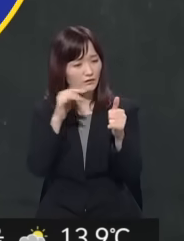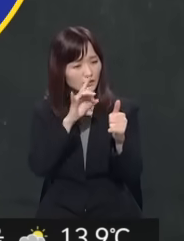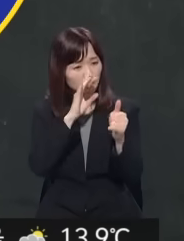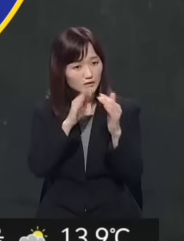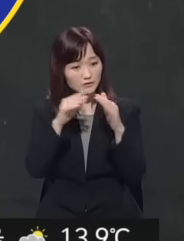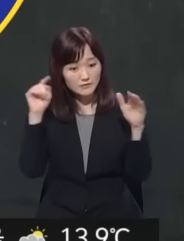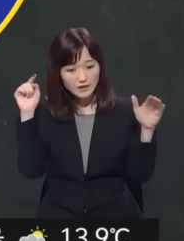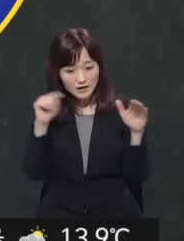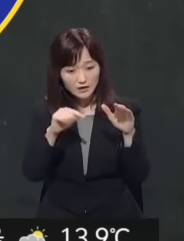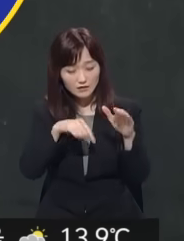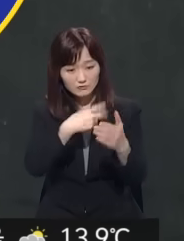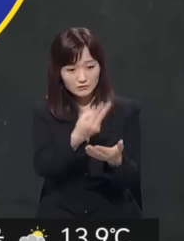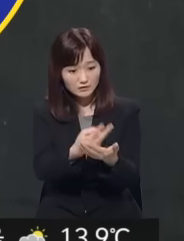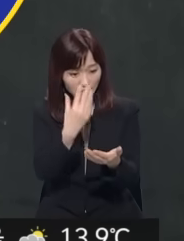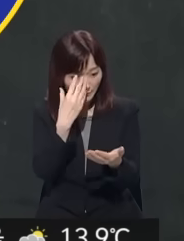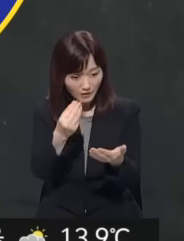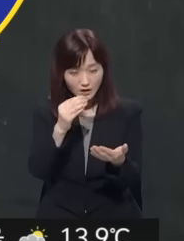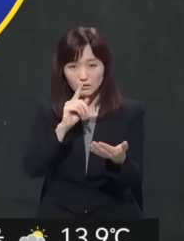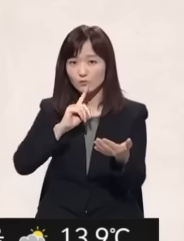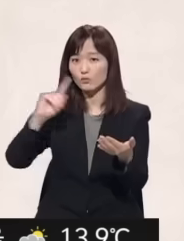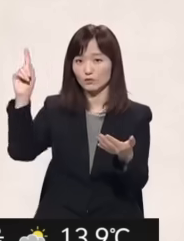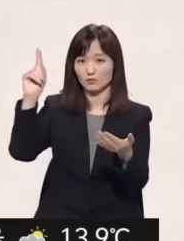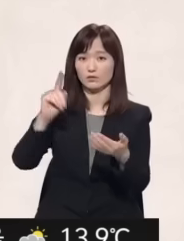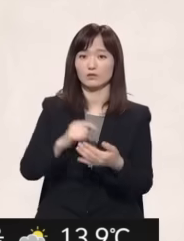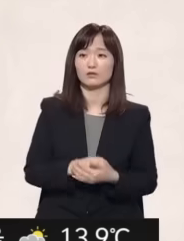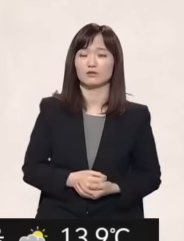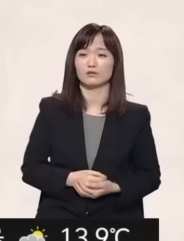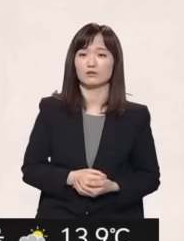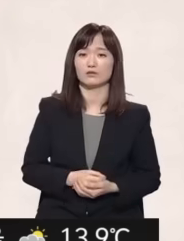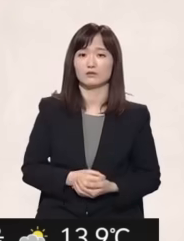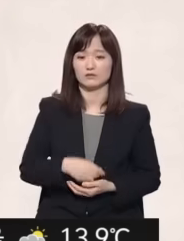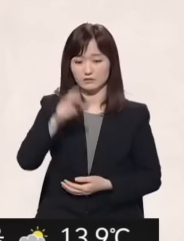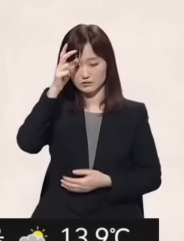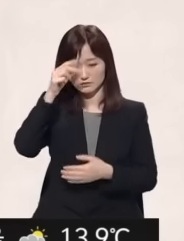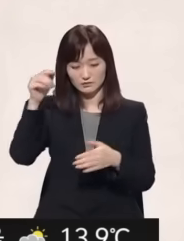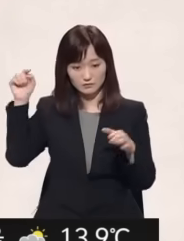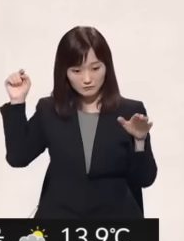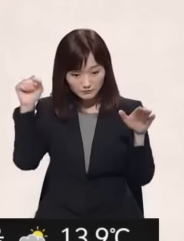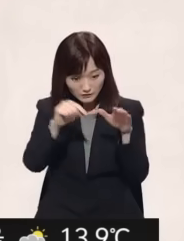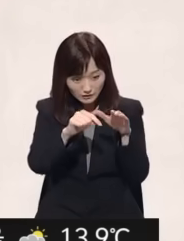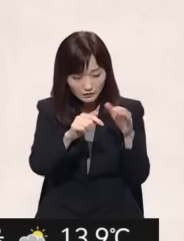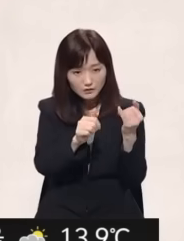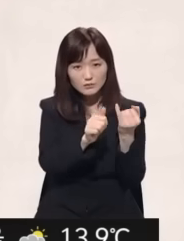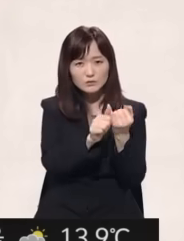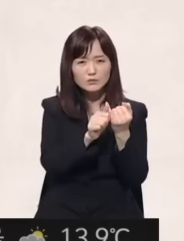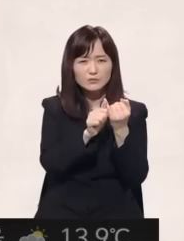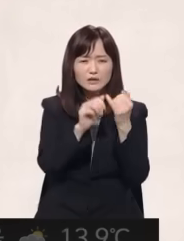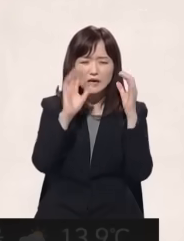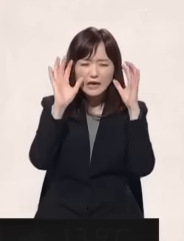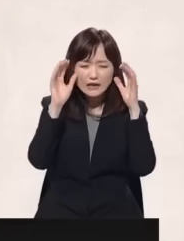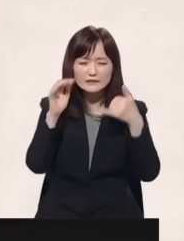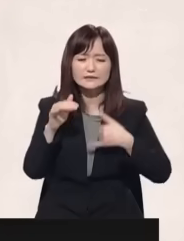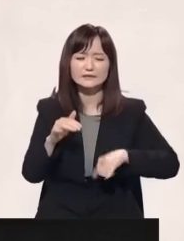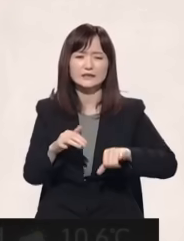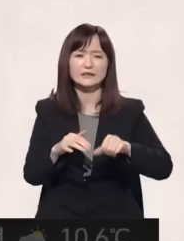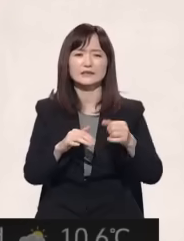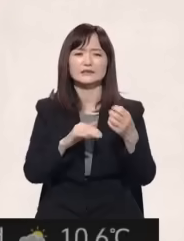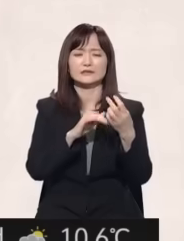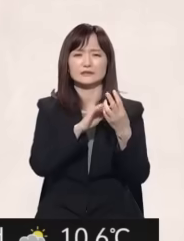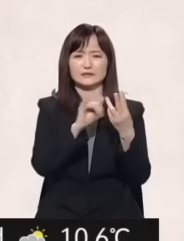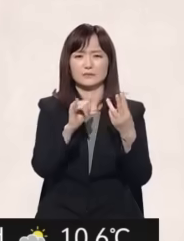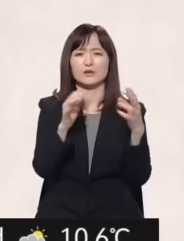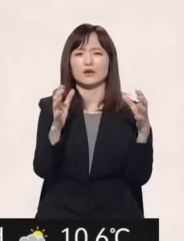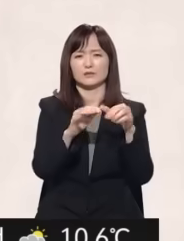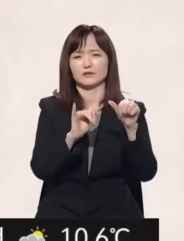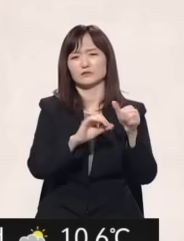찾아갔다가 숨져있는 일가족을 보고 신고를 한 건데요이 현장에 출동한 경찰은 부부와 어린 자녀 세 명까지 모두 숨져있는 것을